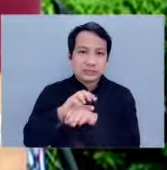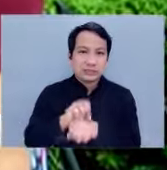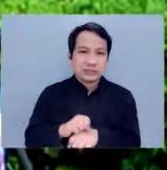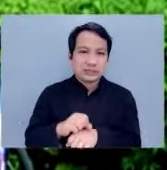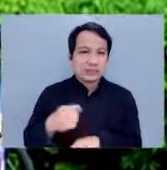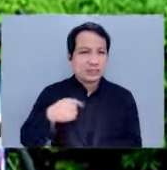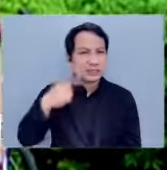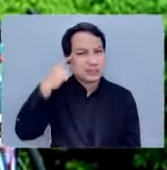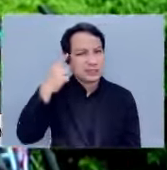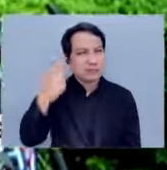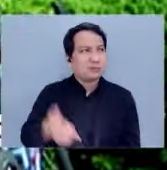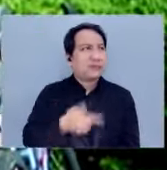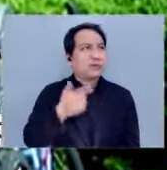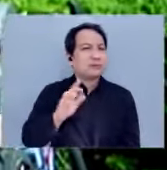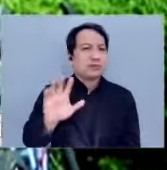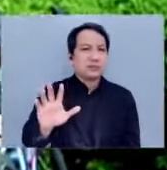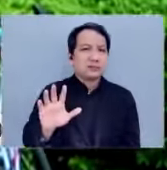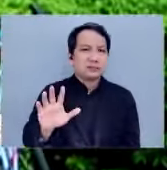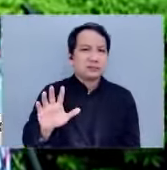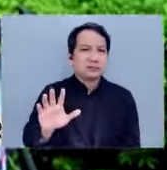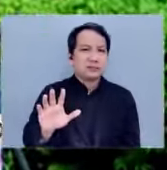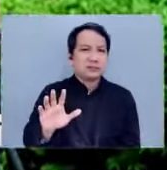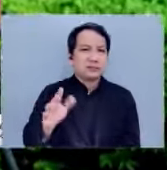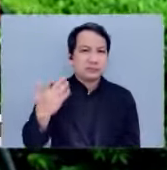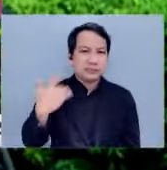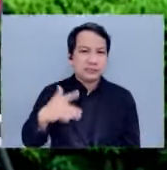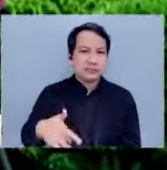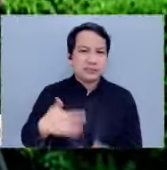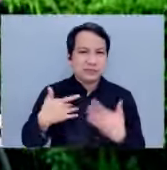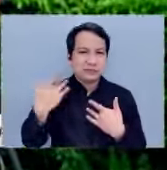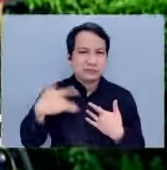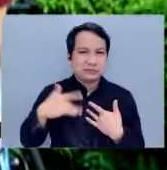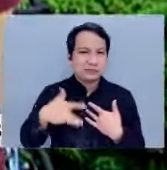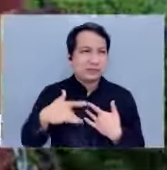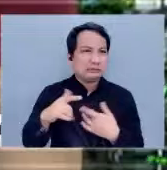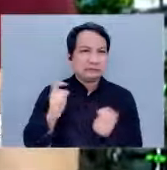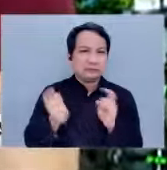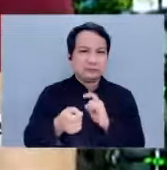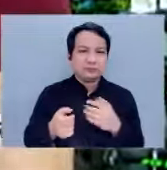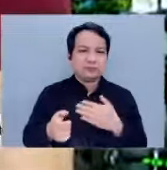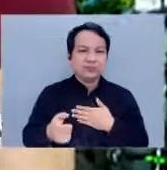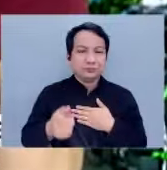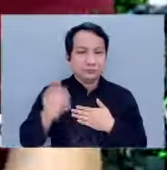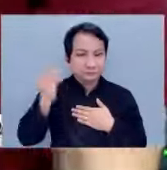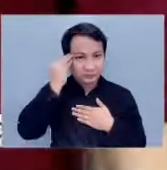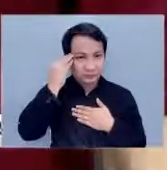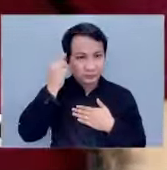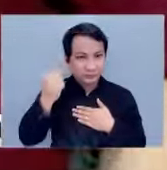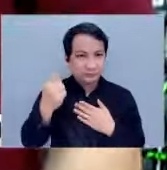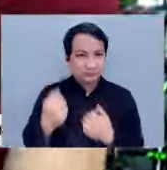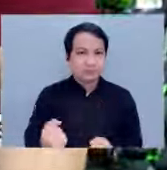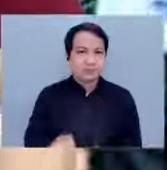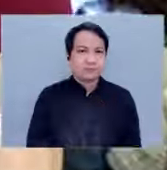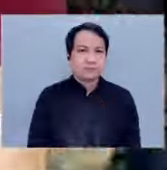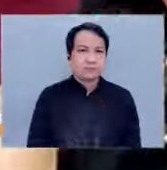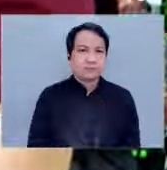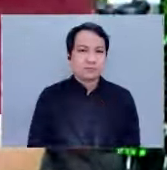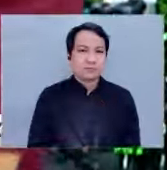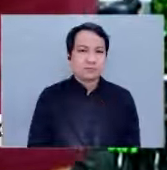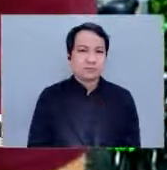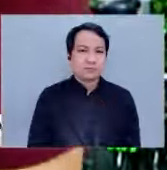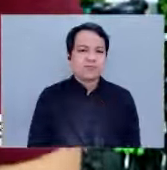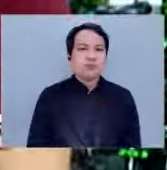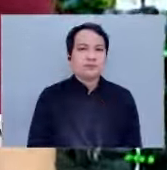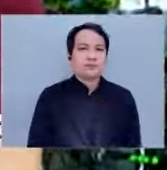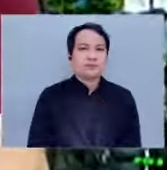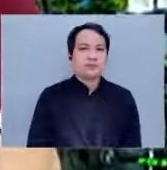2 weeks. Isang malaking lifestyle change ba yan? I think so, because it's for my mental health. Status, El. Status. Anong